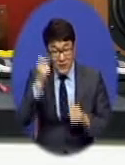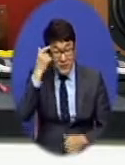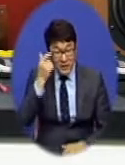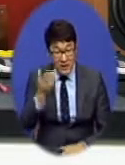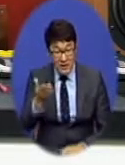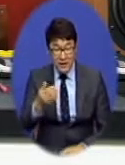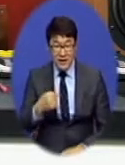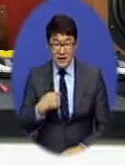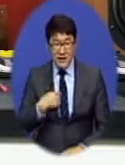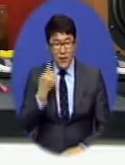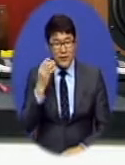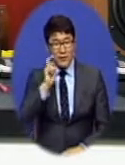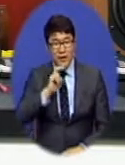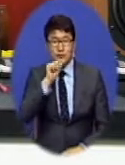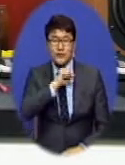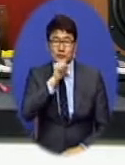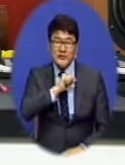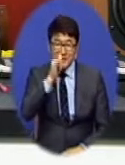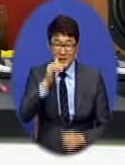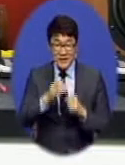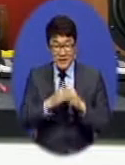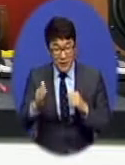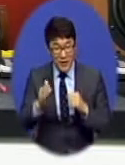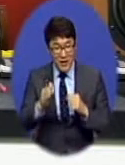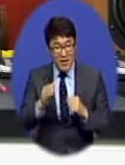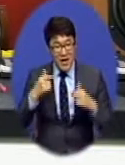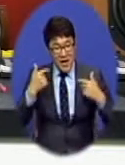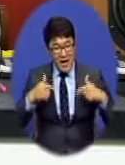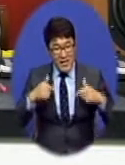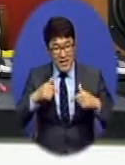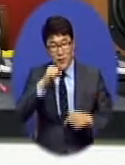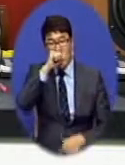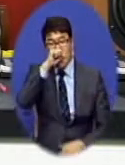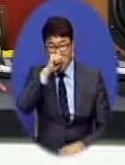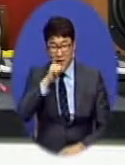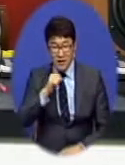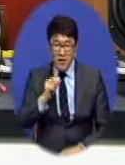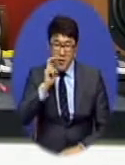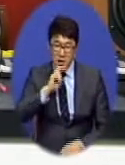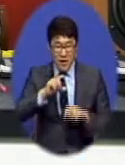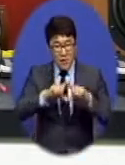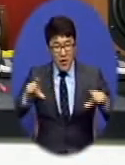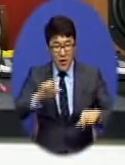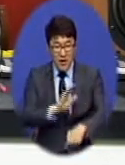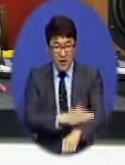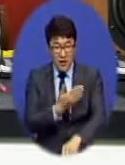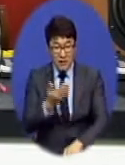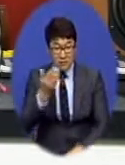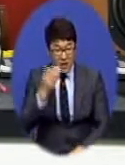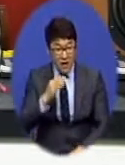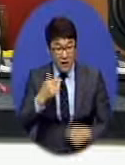노래 취미가 있어가지고 항상 네. 좋아합니다. 아이고, 감사합니다. 항상 그러시더라고요. 부를지는 모르는데, 예. 그리고 이제 노래